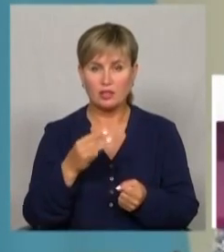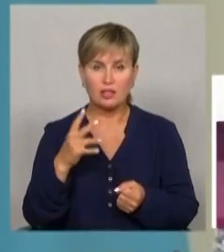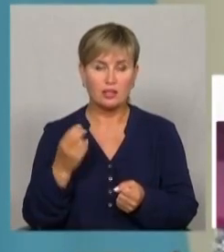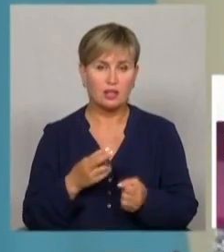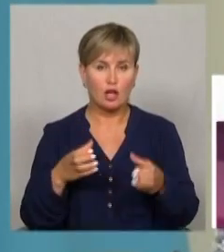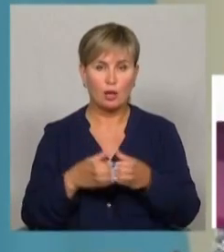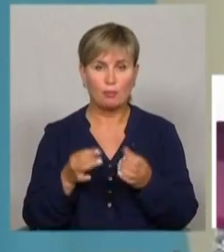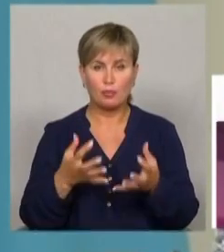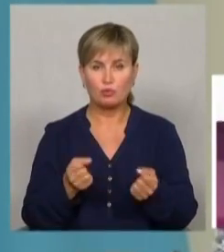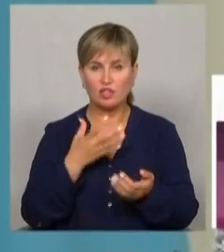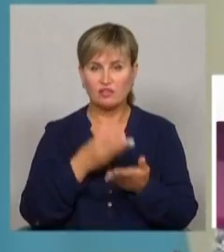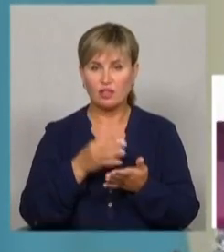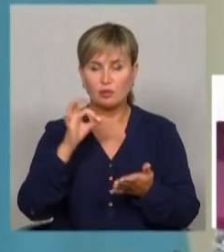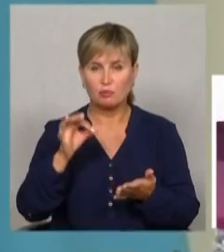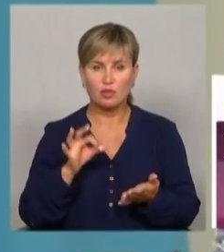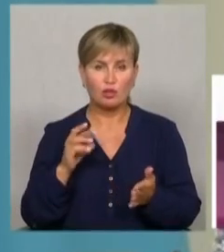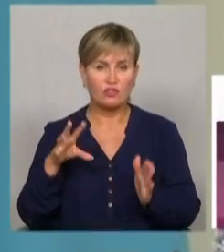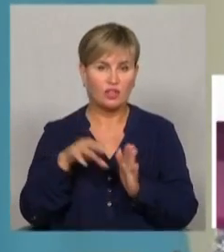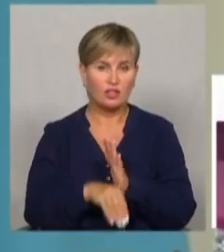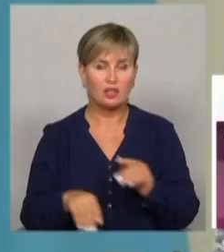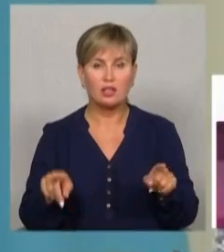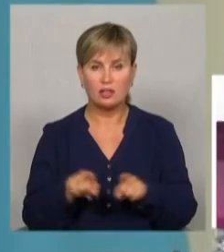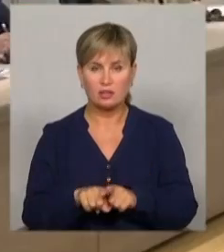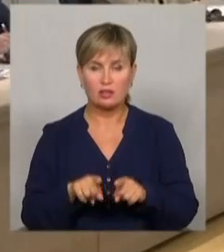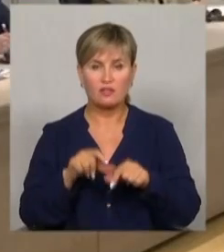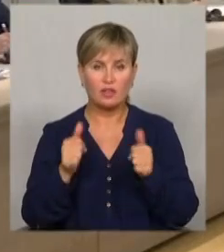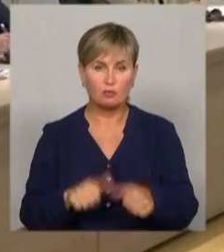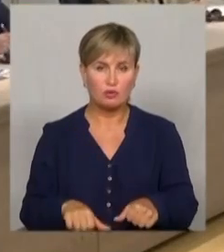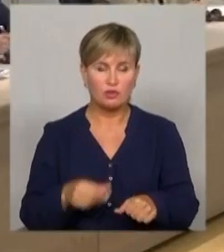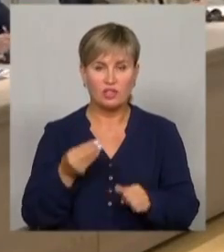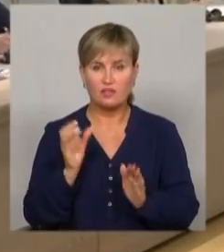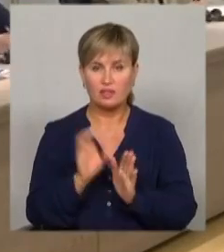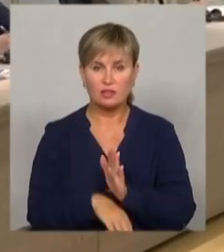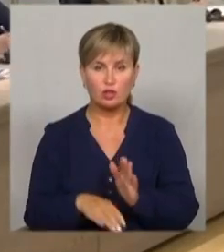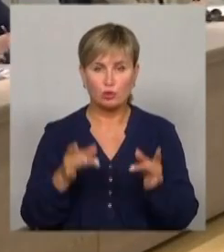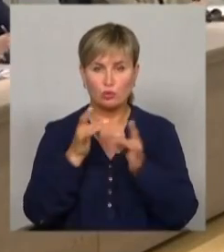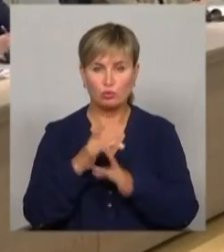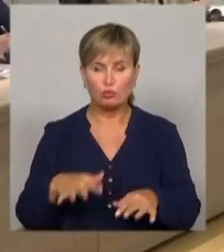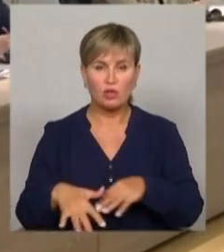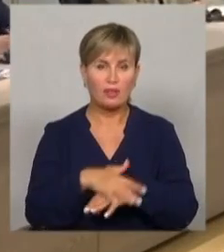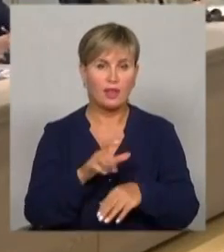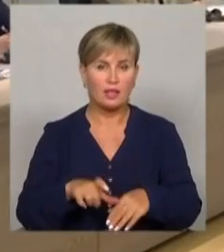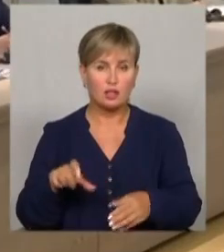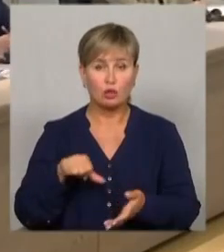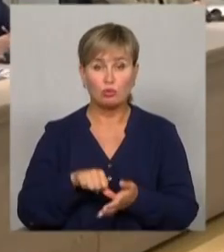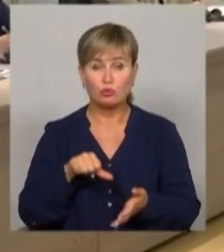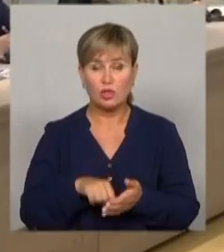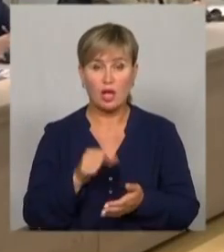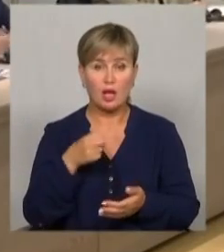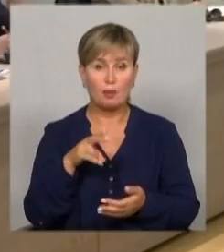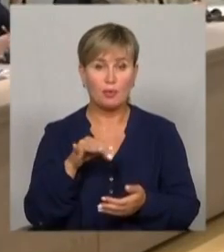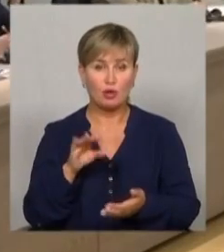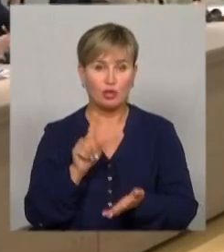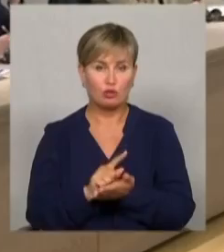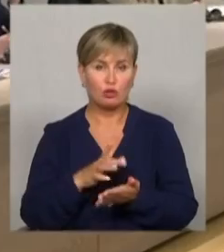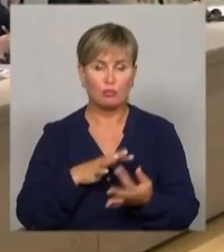и получать свои дивиденды от вложений именно таким способом формируется инвестиционная культура населения участие в ай пи о должно стать